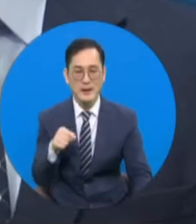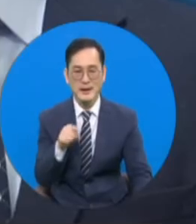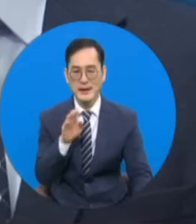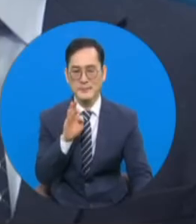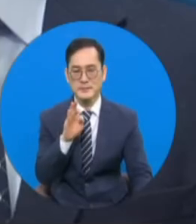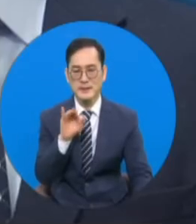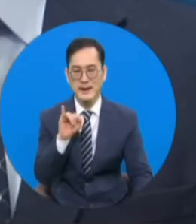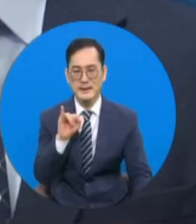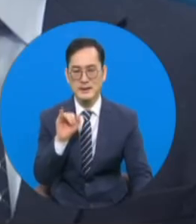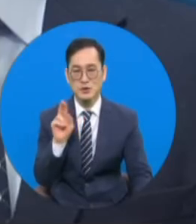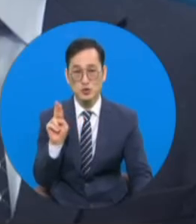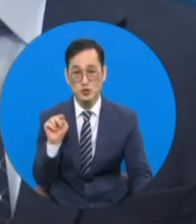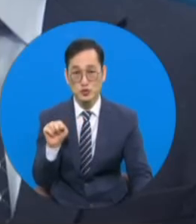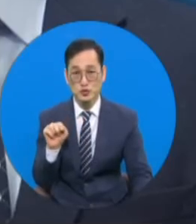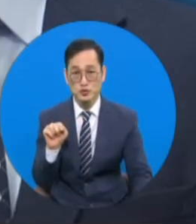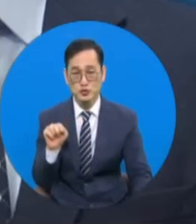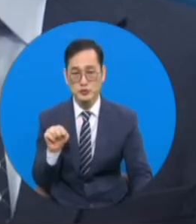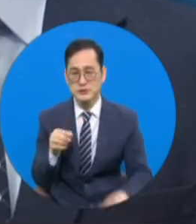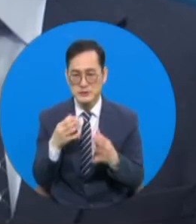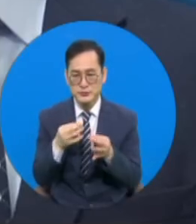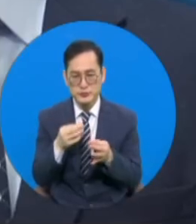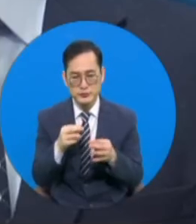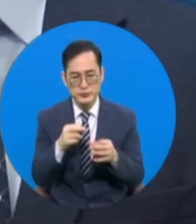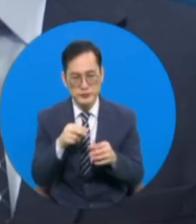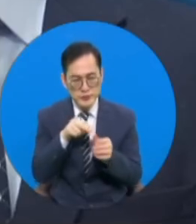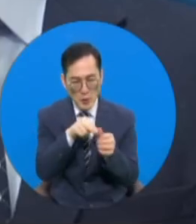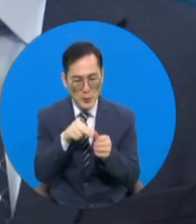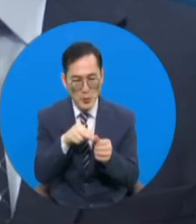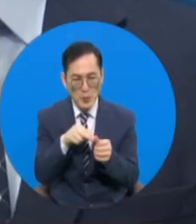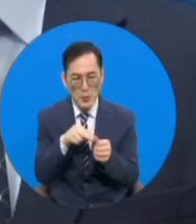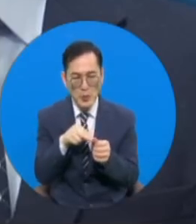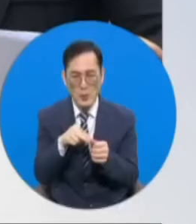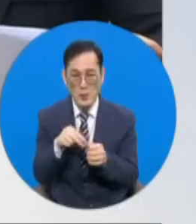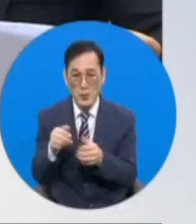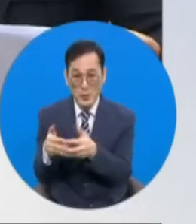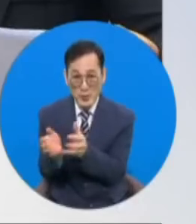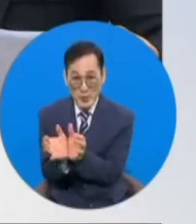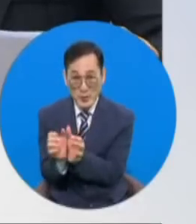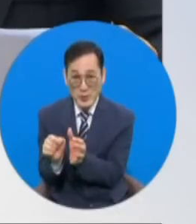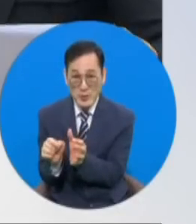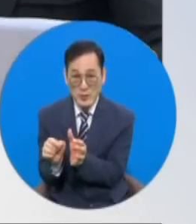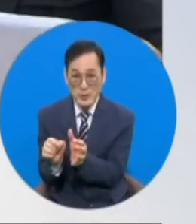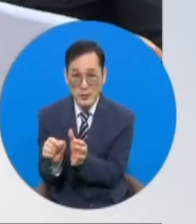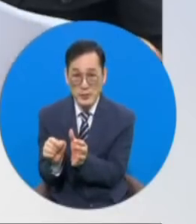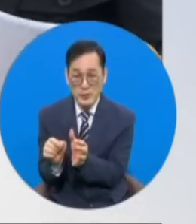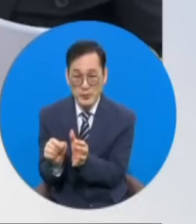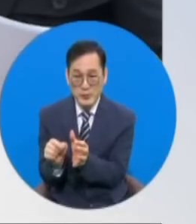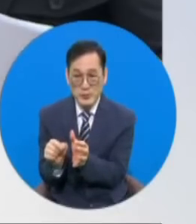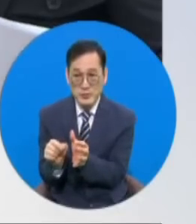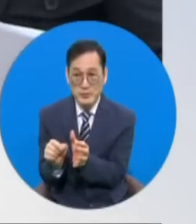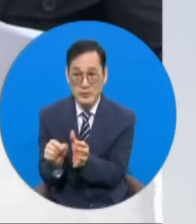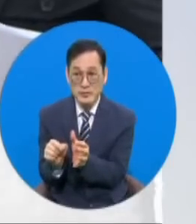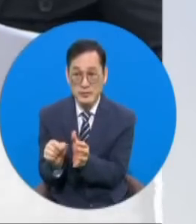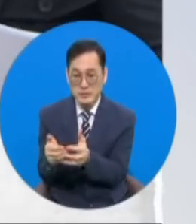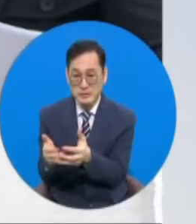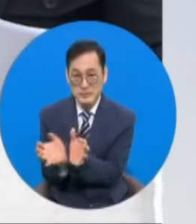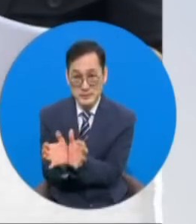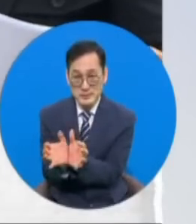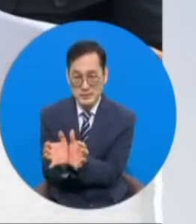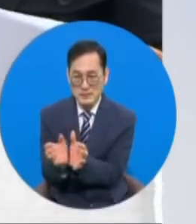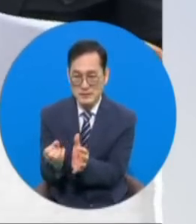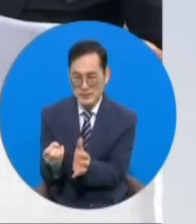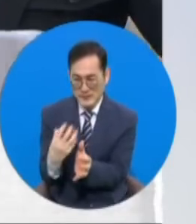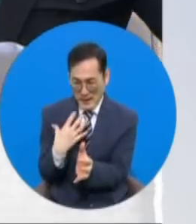fi로부터 수사 의뢰가 있었잖아요 그래서 영장 앞선인 역전을 청구했는데 근데 검찰이 지금 자료를 안 가지고 있었던 것 같아요